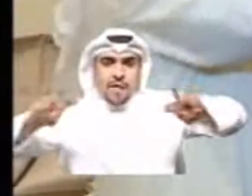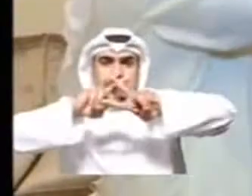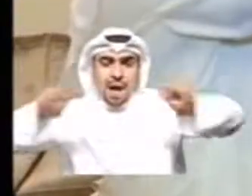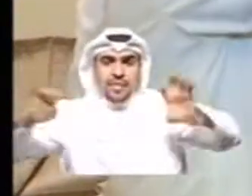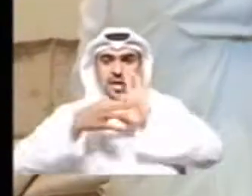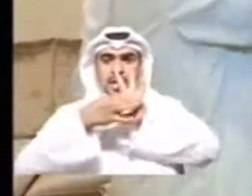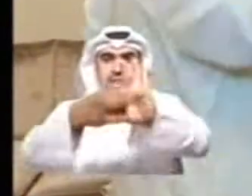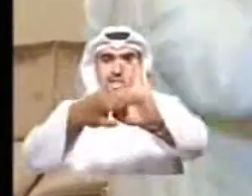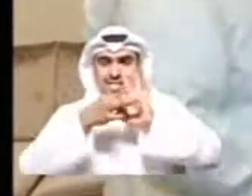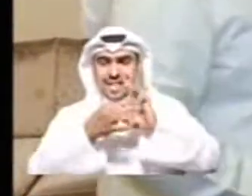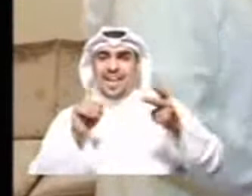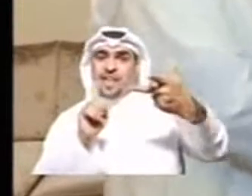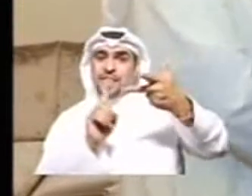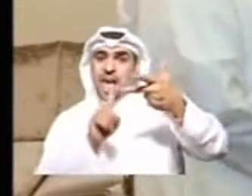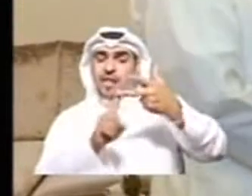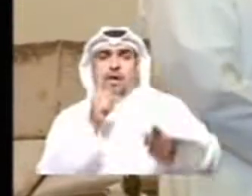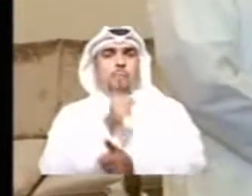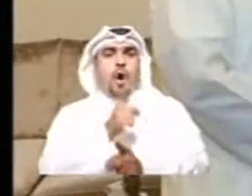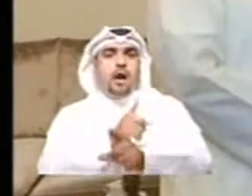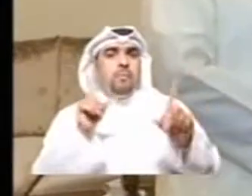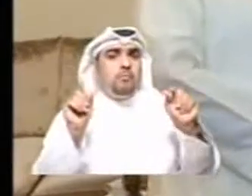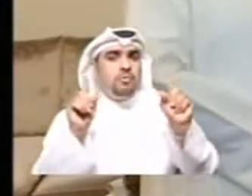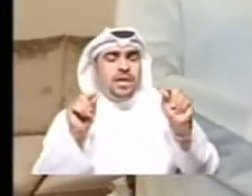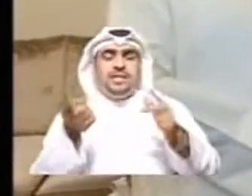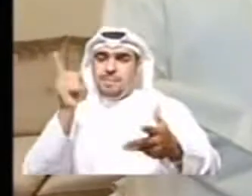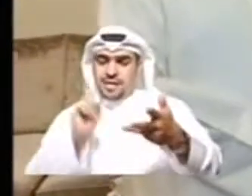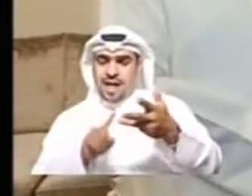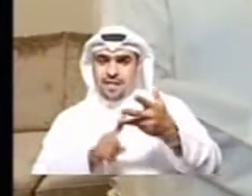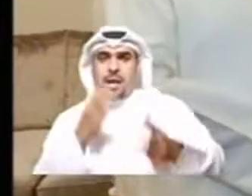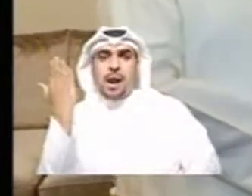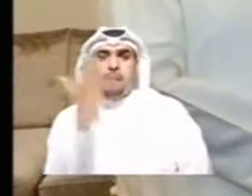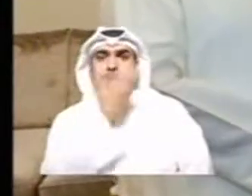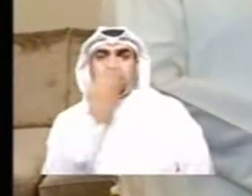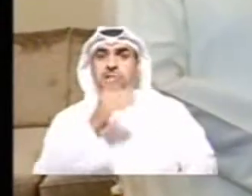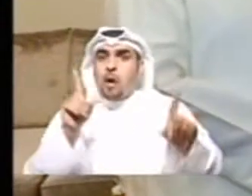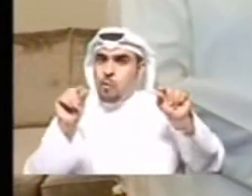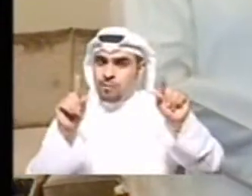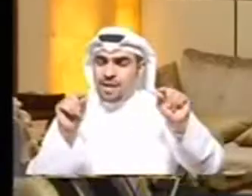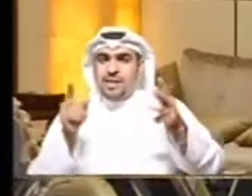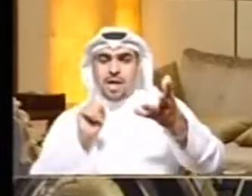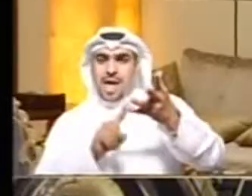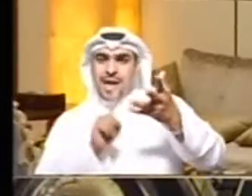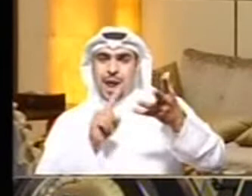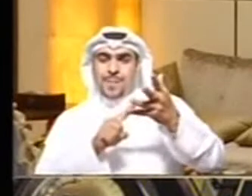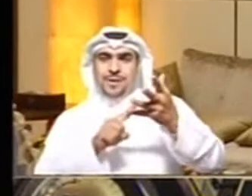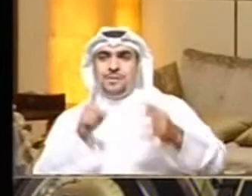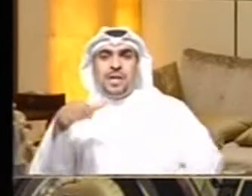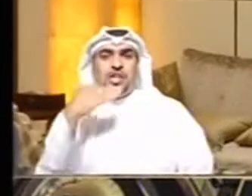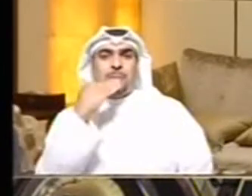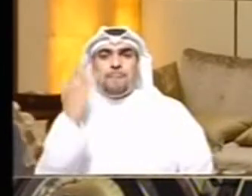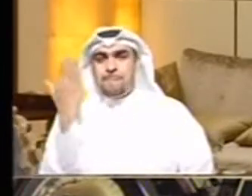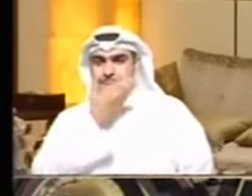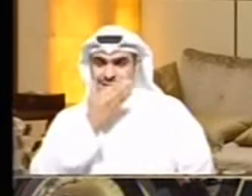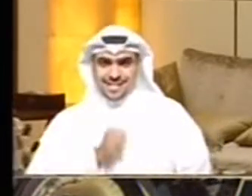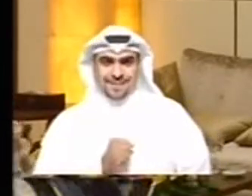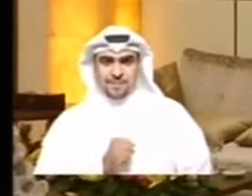وجائزة المعلم المتميز، والأداء المدرسي المتميز، وفئة الطلاب. هذه الجائزة ما كانت